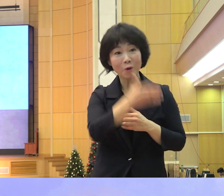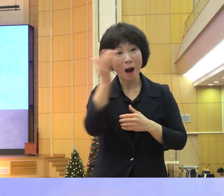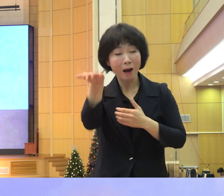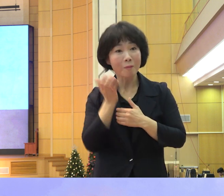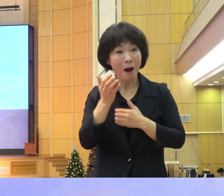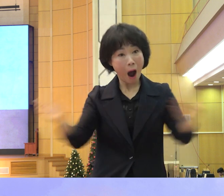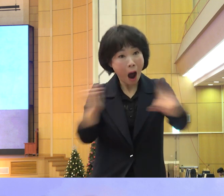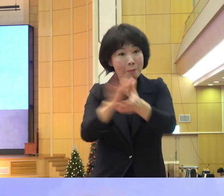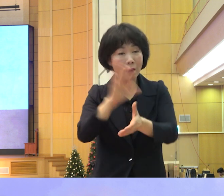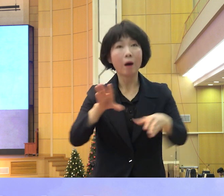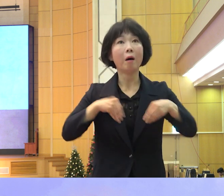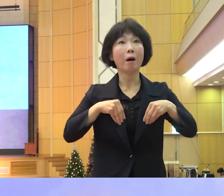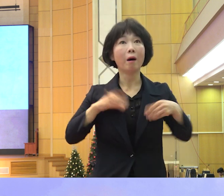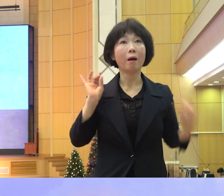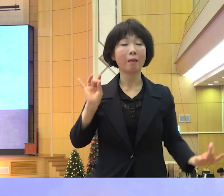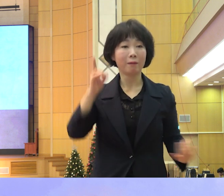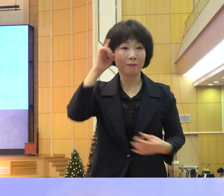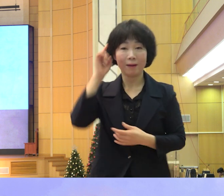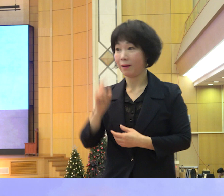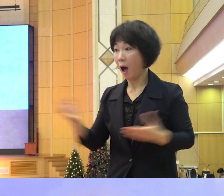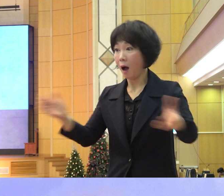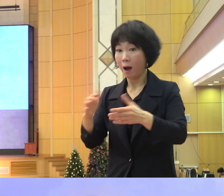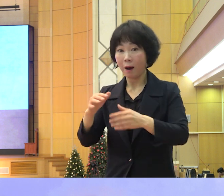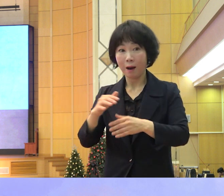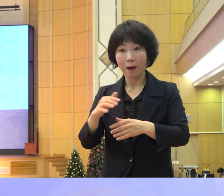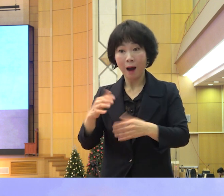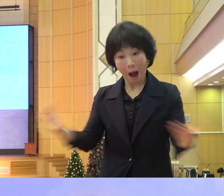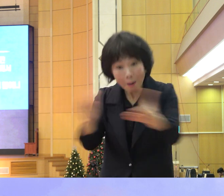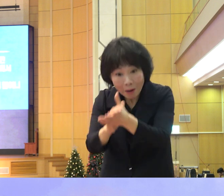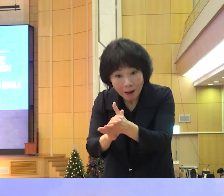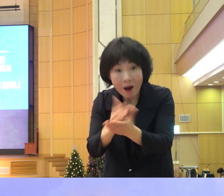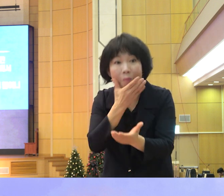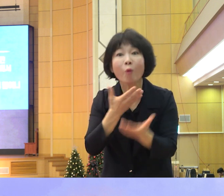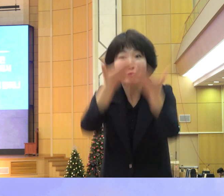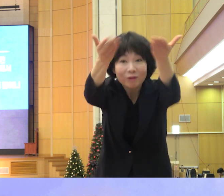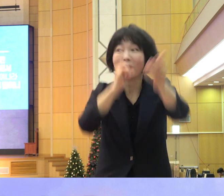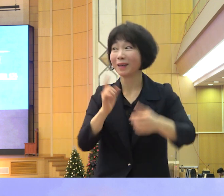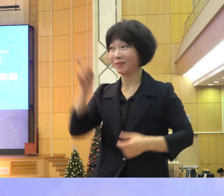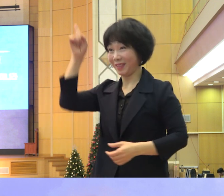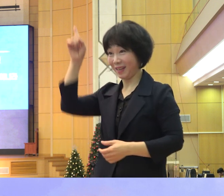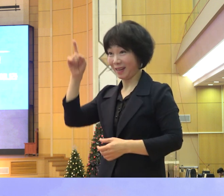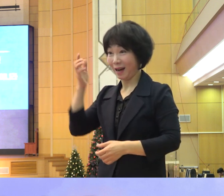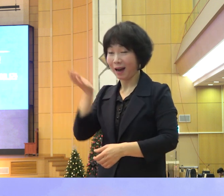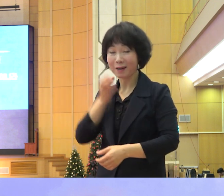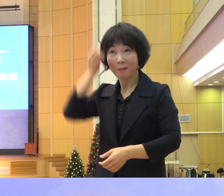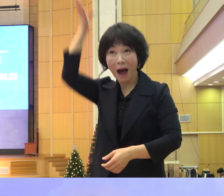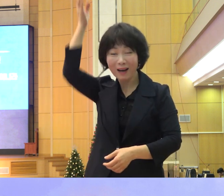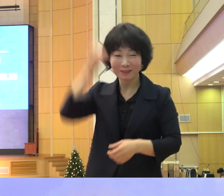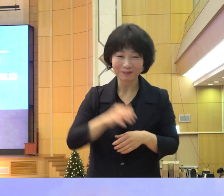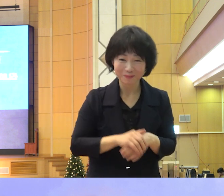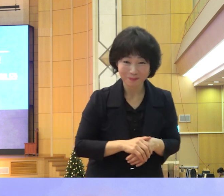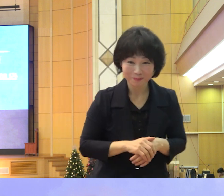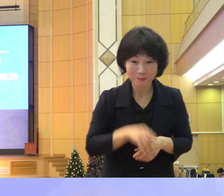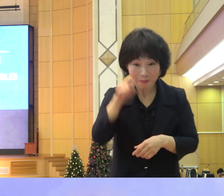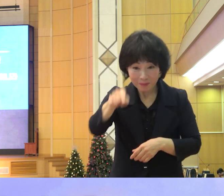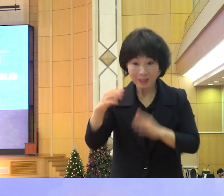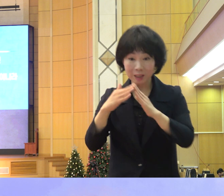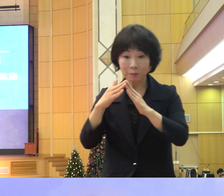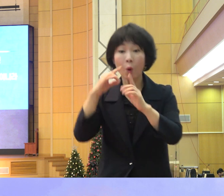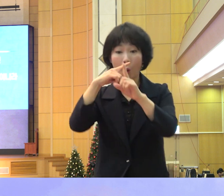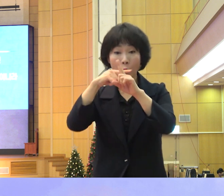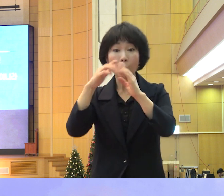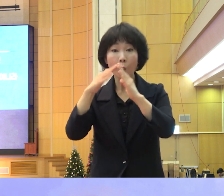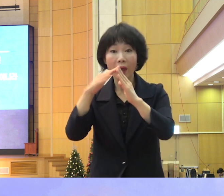벌써 잊어버렸어. 어떻게 행하여야 할 것을 알게 하려 하미니, 이 집은 바로 이 교회라고 하는 이 집은